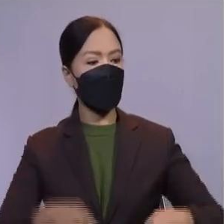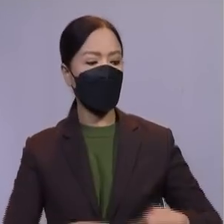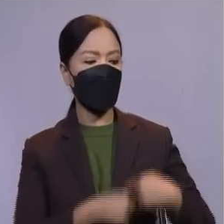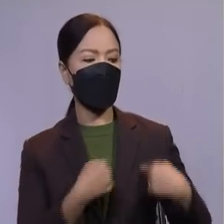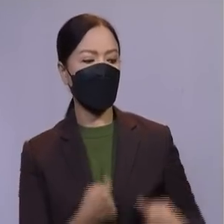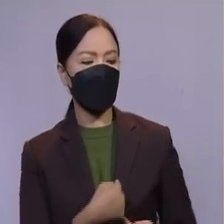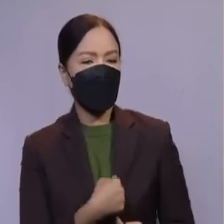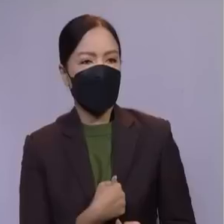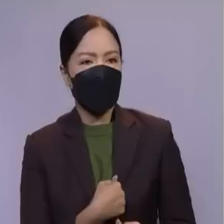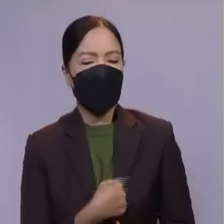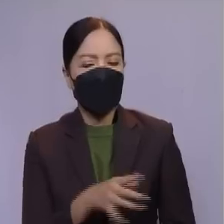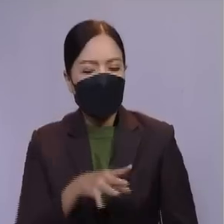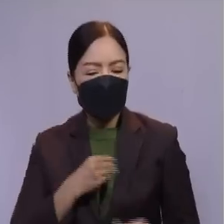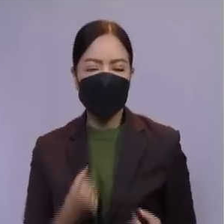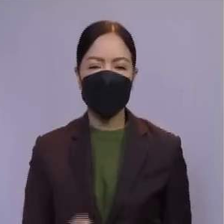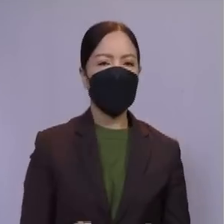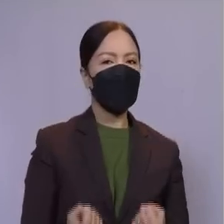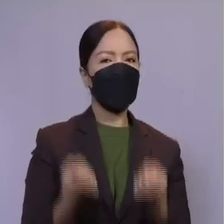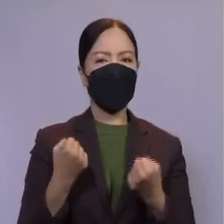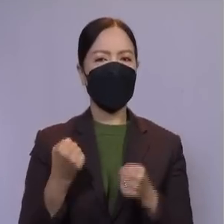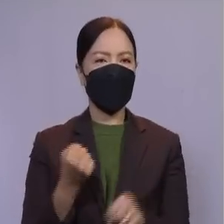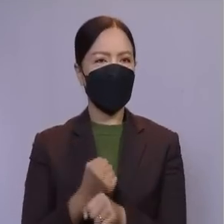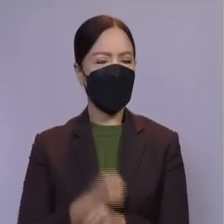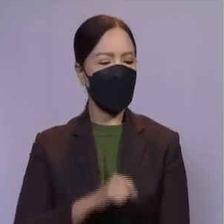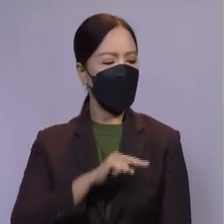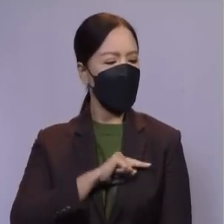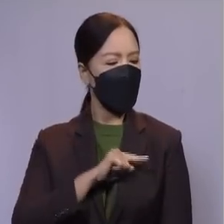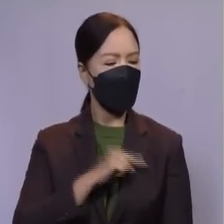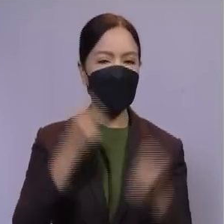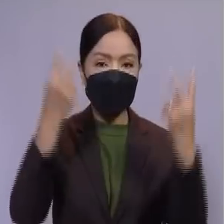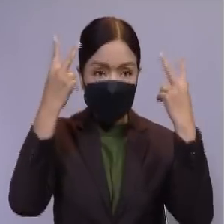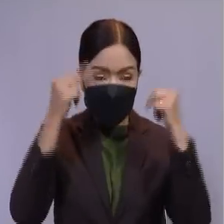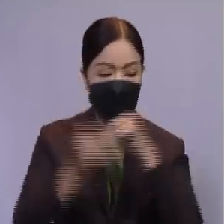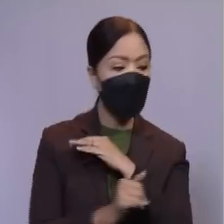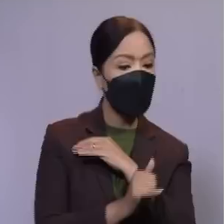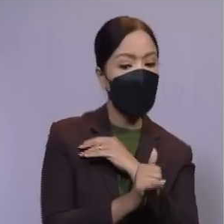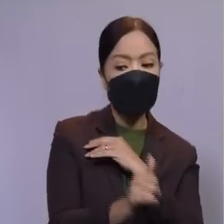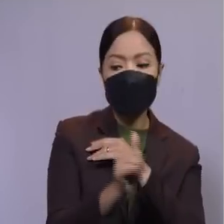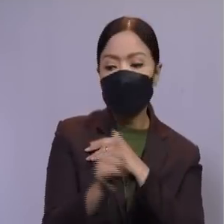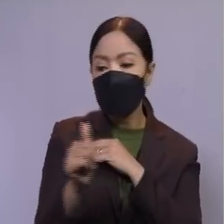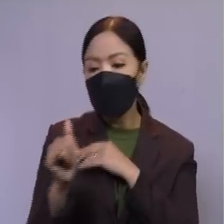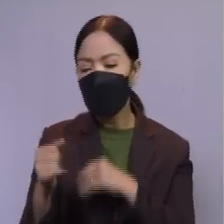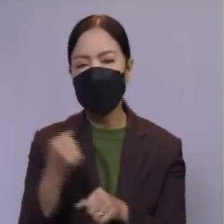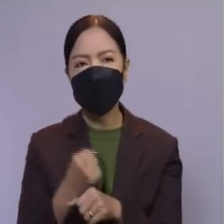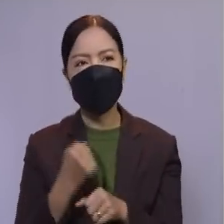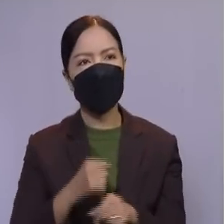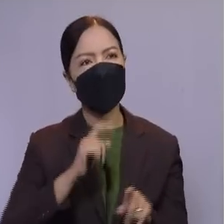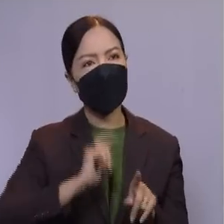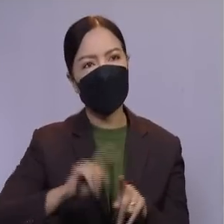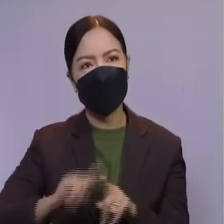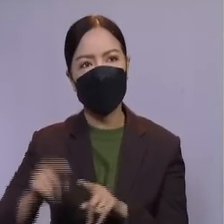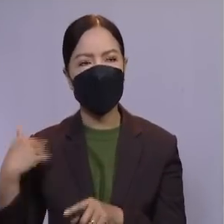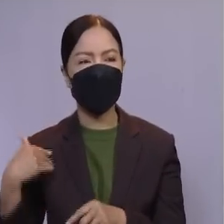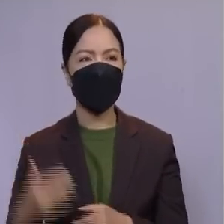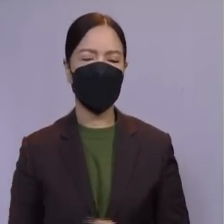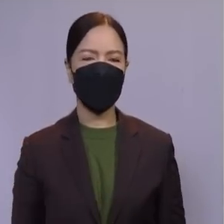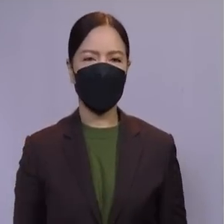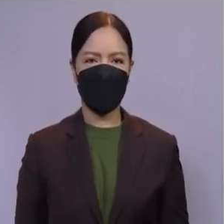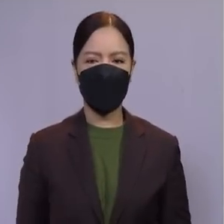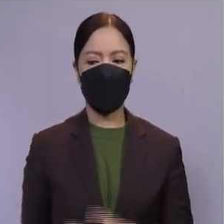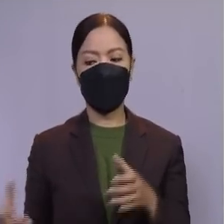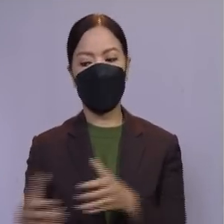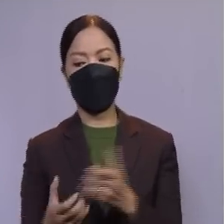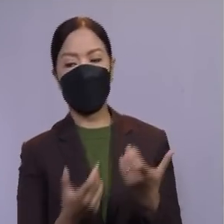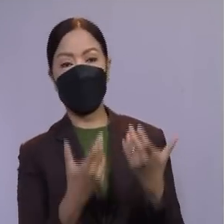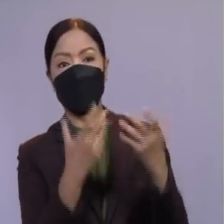บันดาลแรงในการทำหน้าที่นายกรัฐมนตรีลงพื้นที่พูดคุยทำงานรัวๆเลยนะคะทำเอากองเชียร์เนี่ย